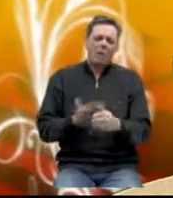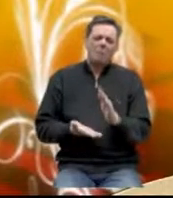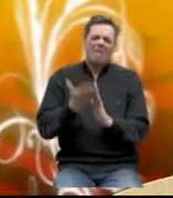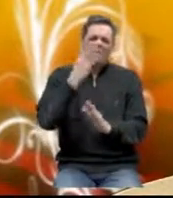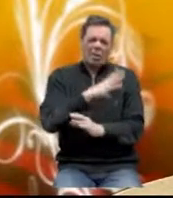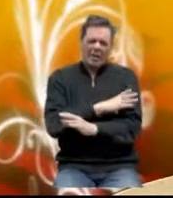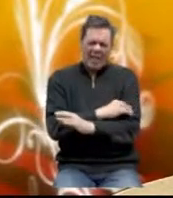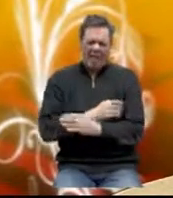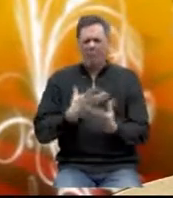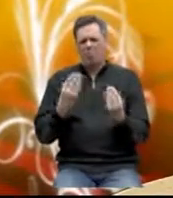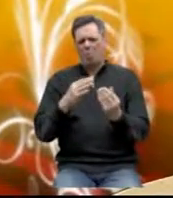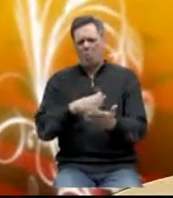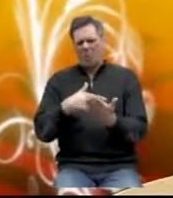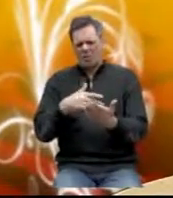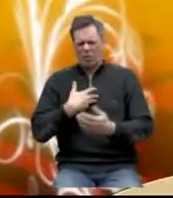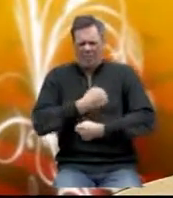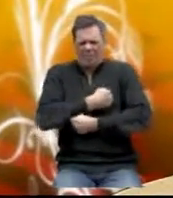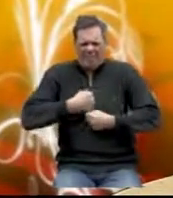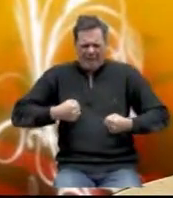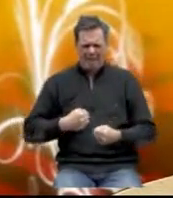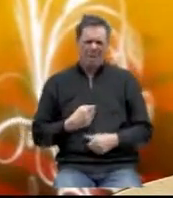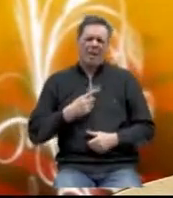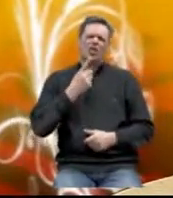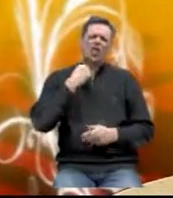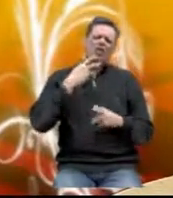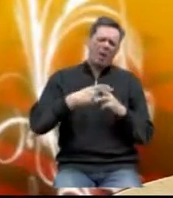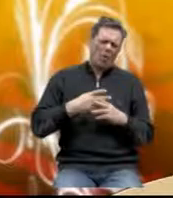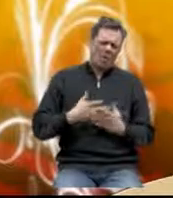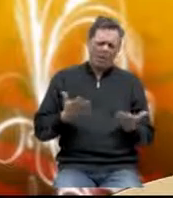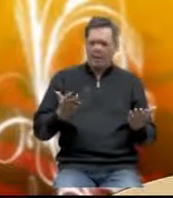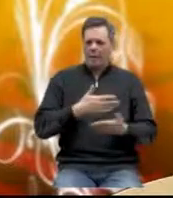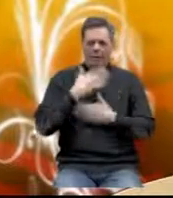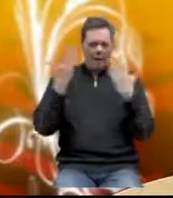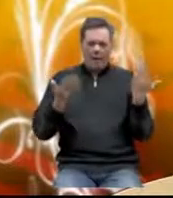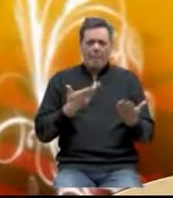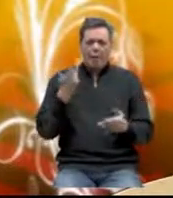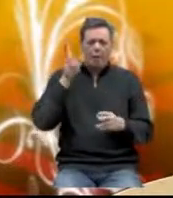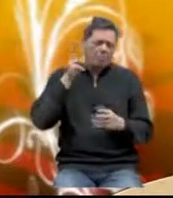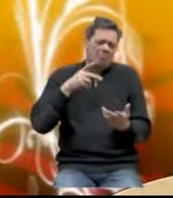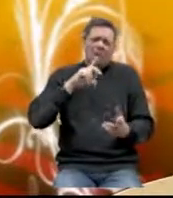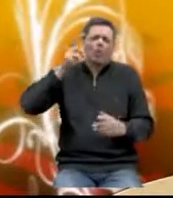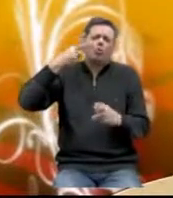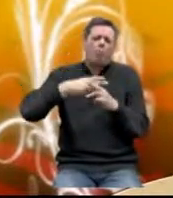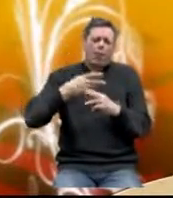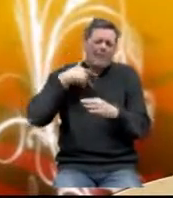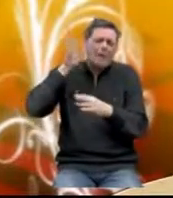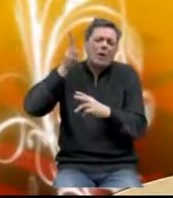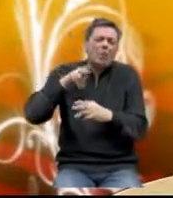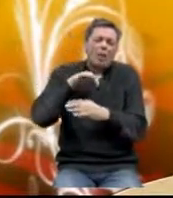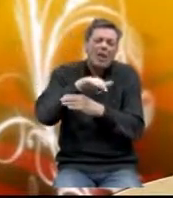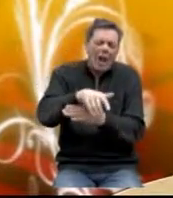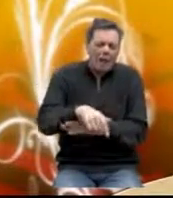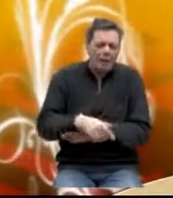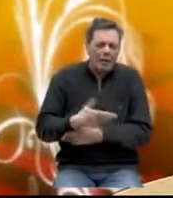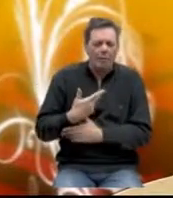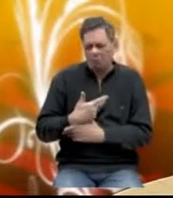ima masnoće, koji je debel, koji šećernu bolest, koji nešto drugo ima na što bi mogao djelovati sam, a neće djelovati, mi svi možemo